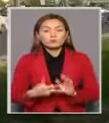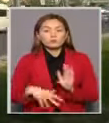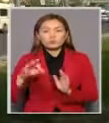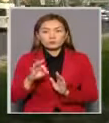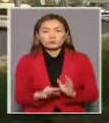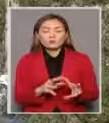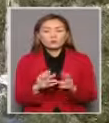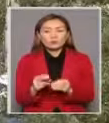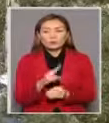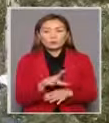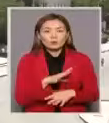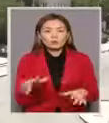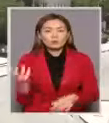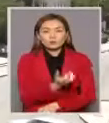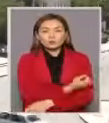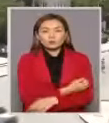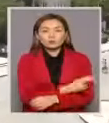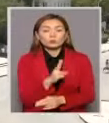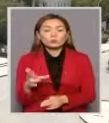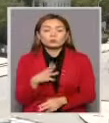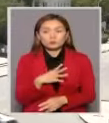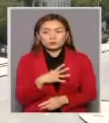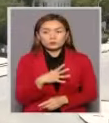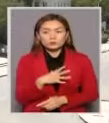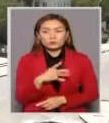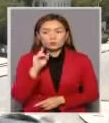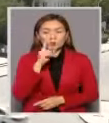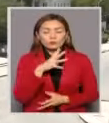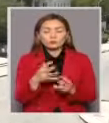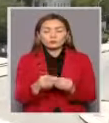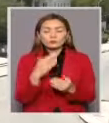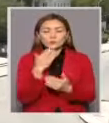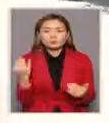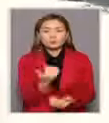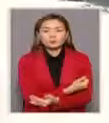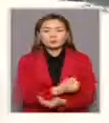процентов это те кто не был вакцинирован или те у кого прошло полгода после последней прививки